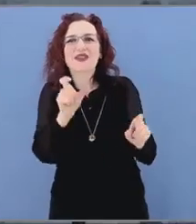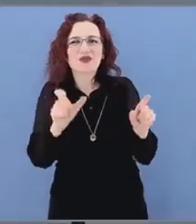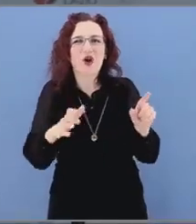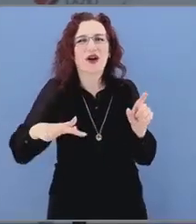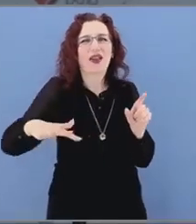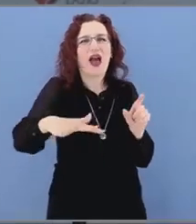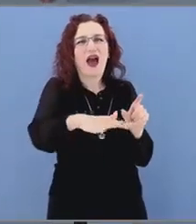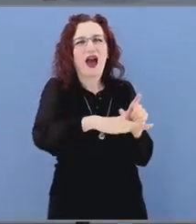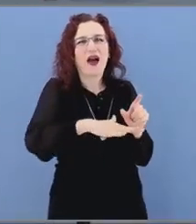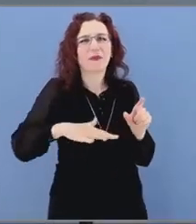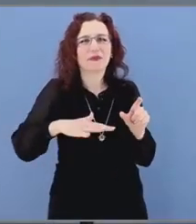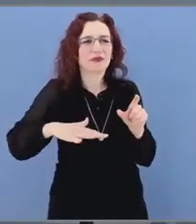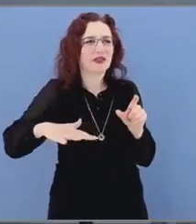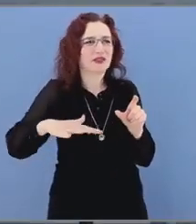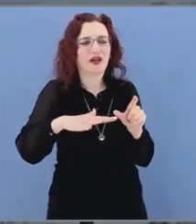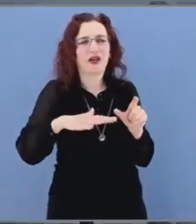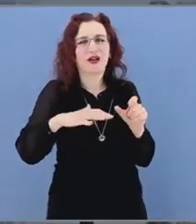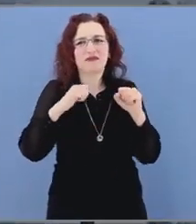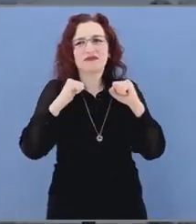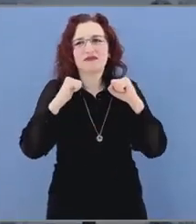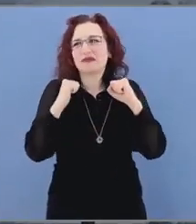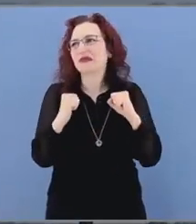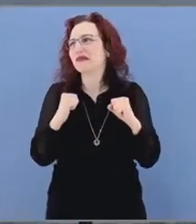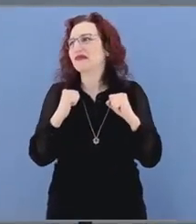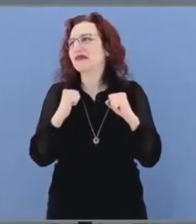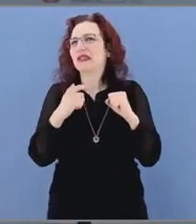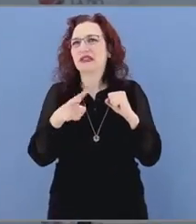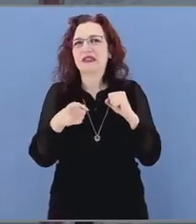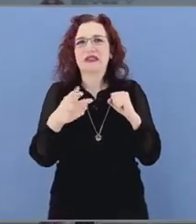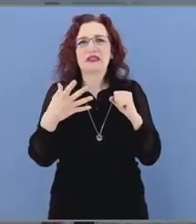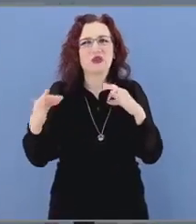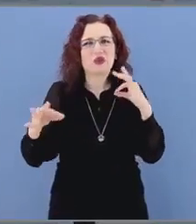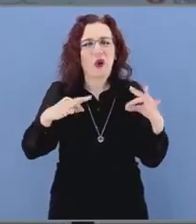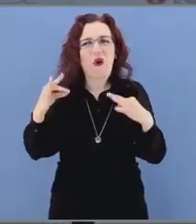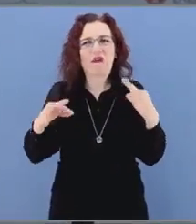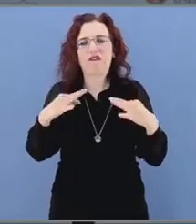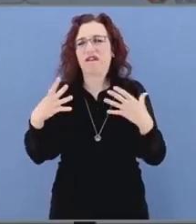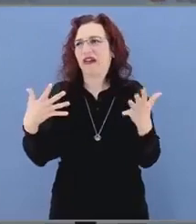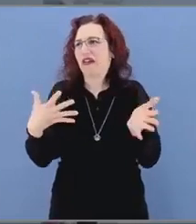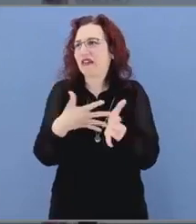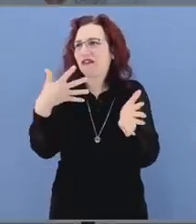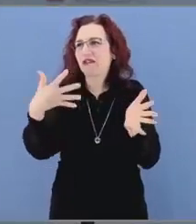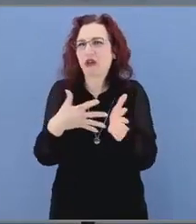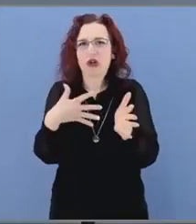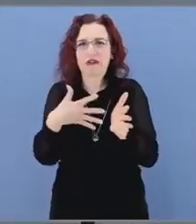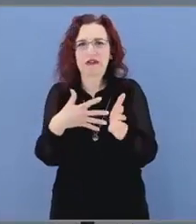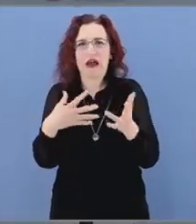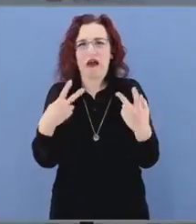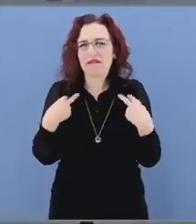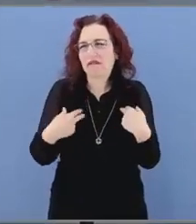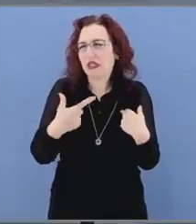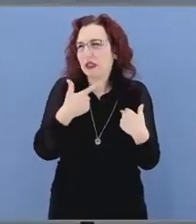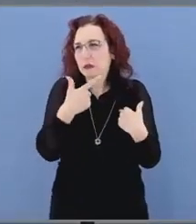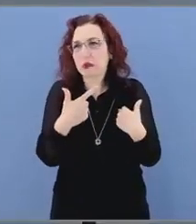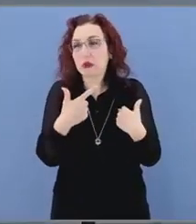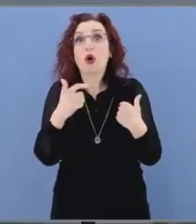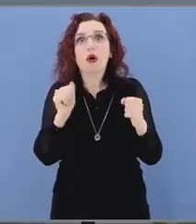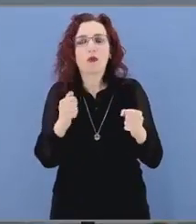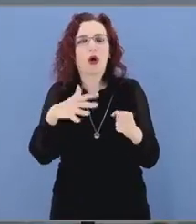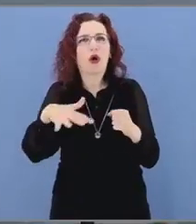propria qualità di vita, di sperare e di concedersi anche qualcosa che